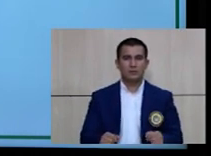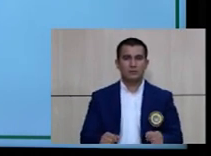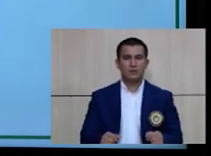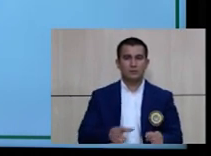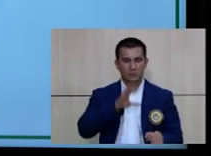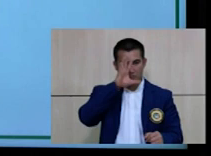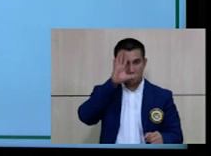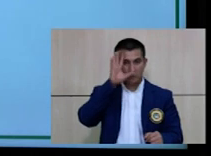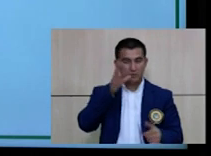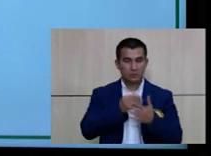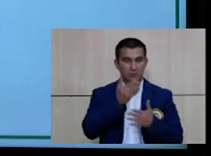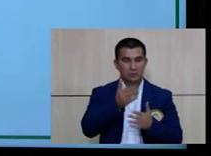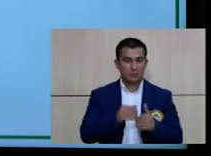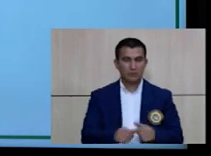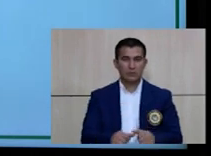Surxondaryo